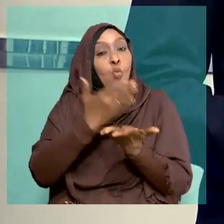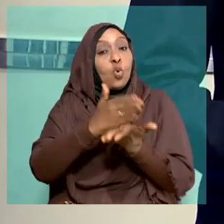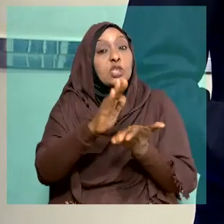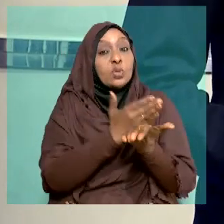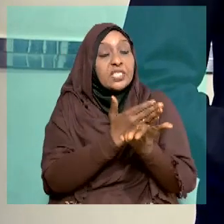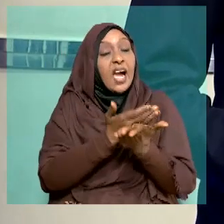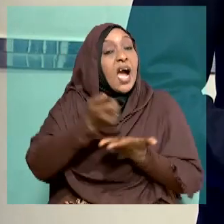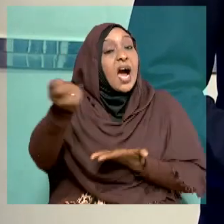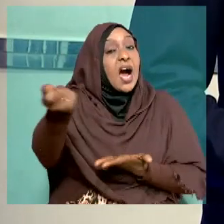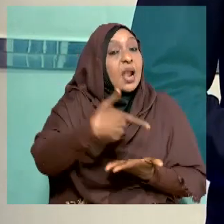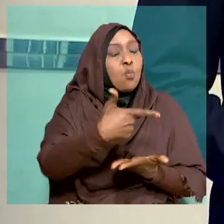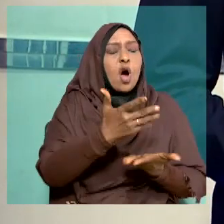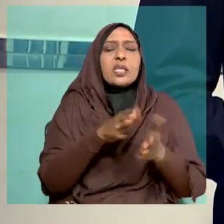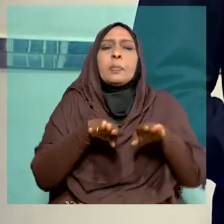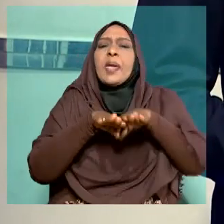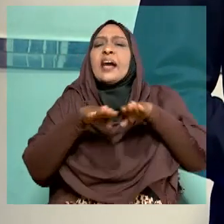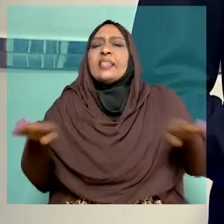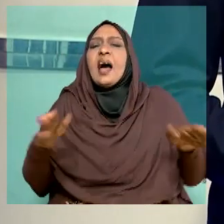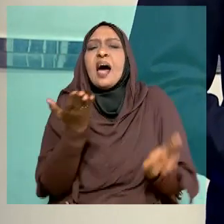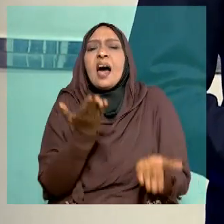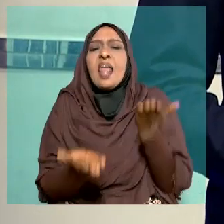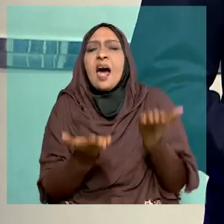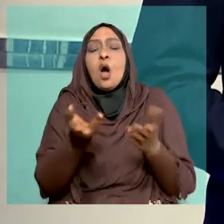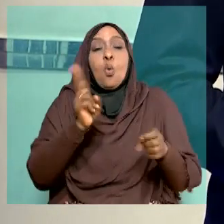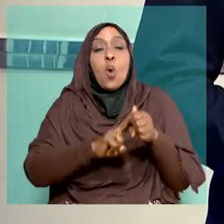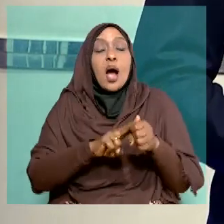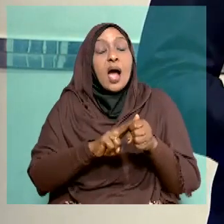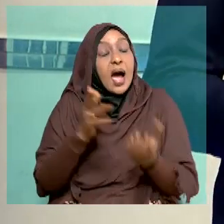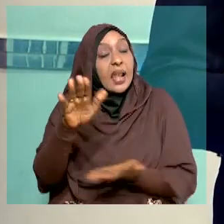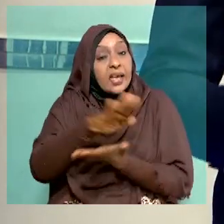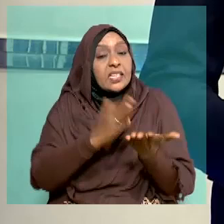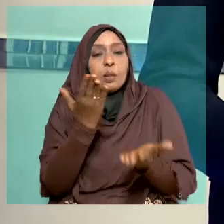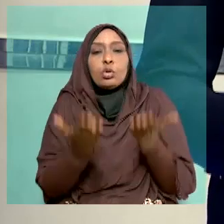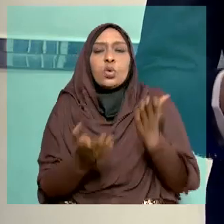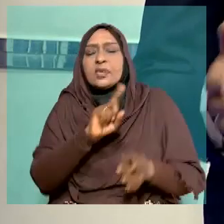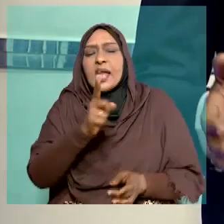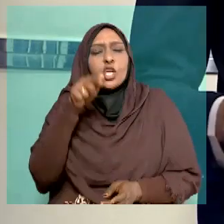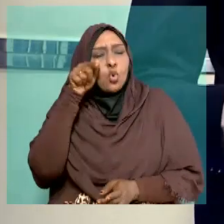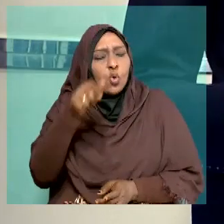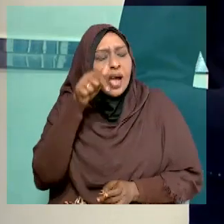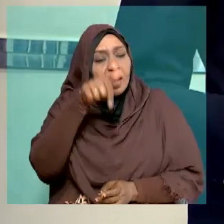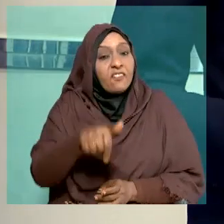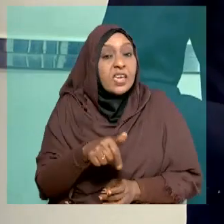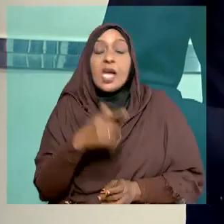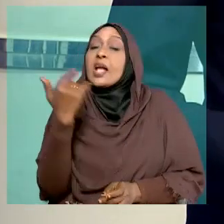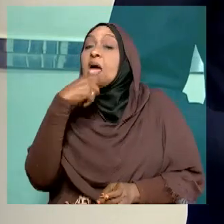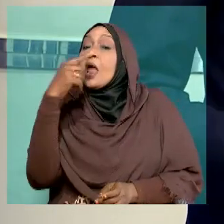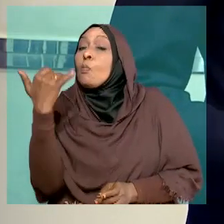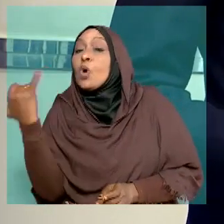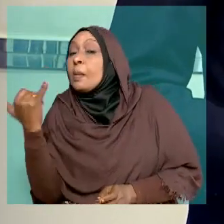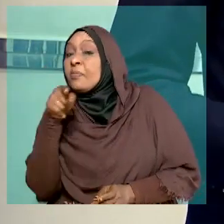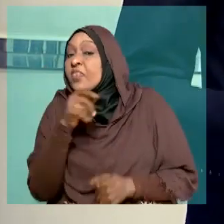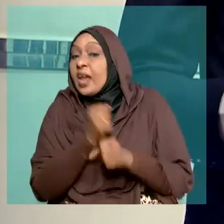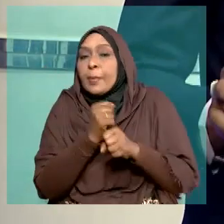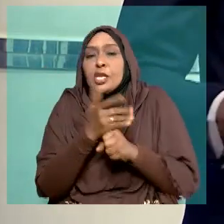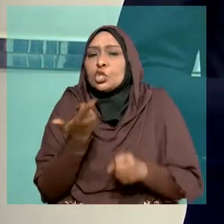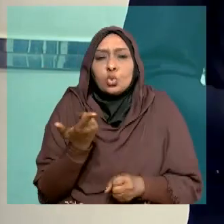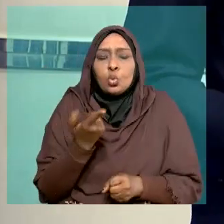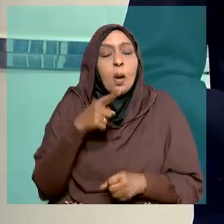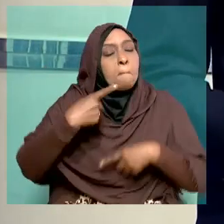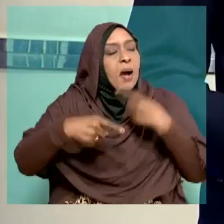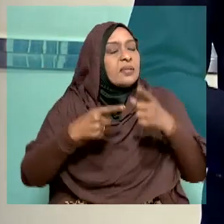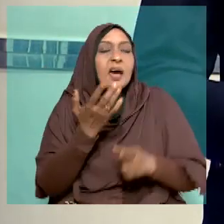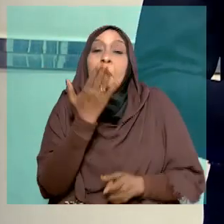بعدالة وتحقيق أكبر قدر من التنمية المتوازنة، ولكن هناك ركنا مهما من هذه العملية ما زال